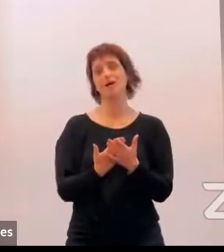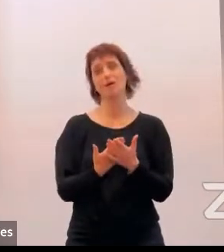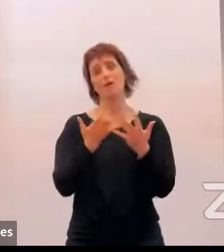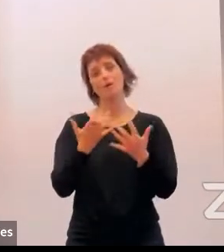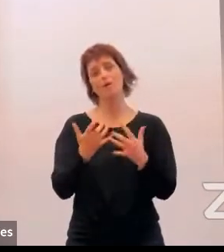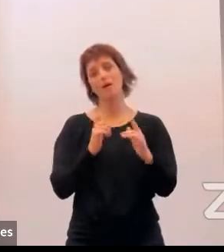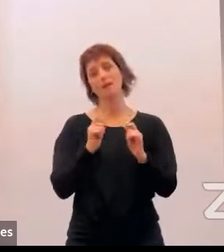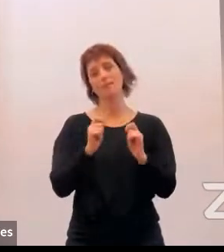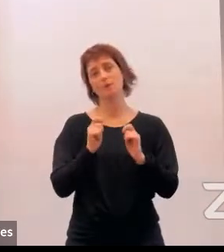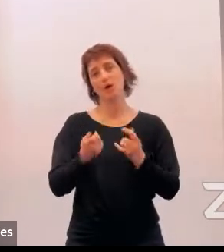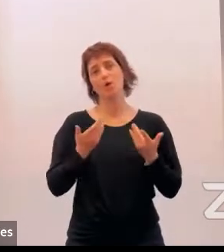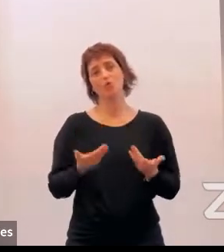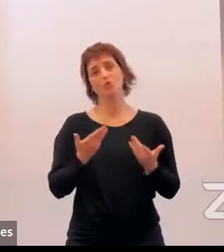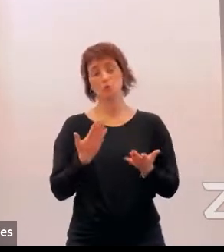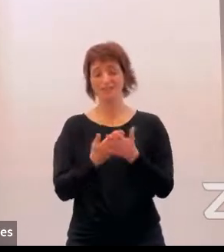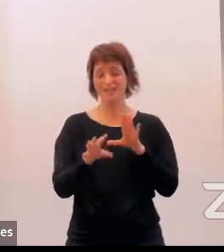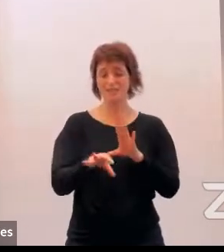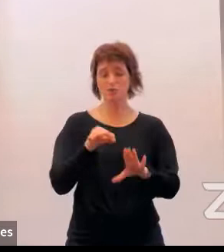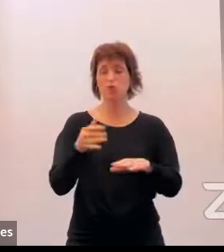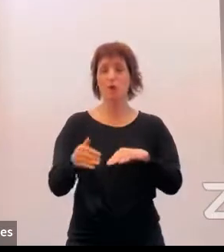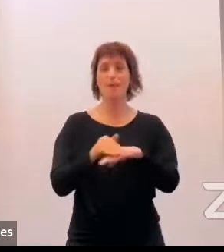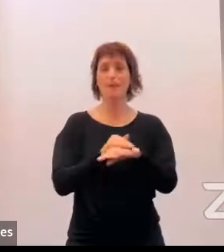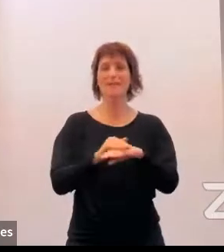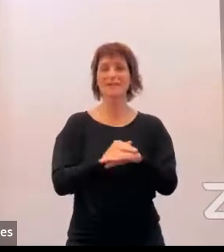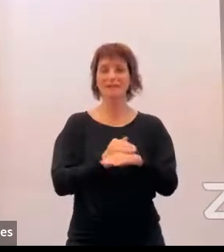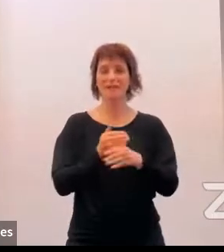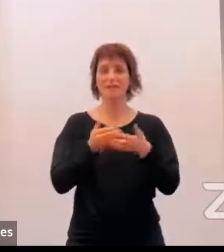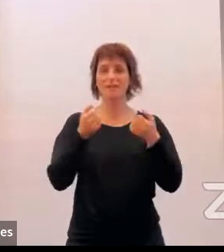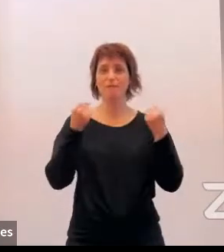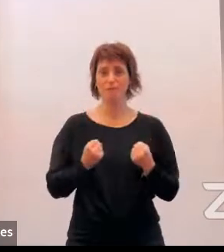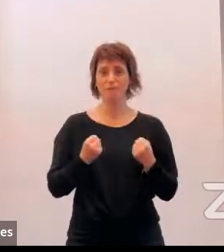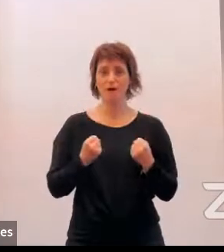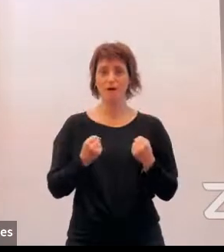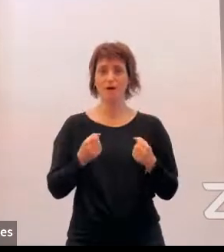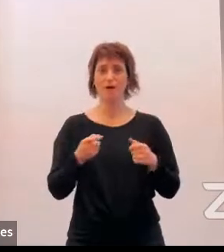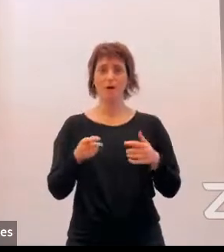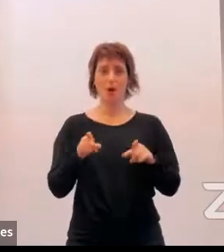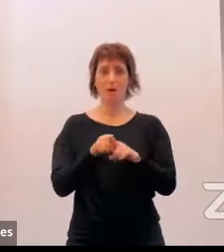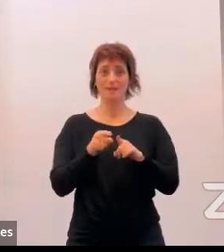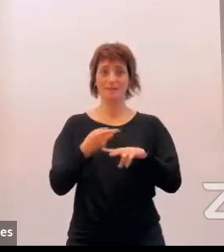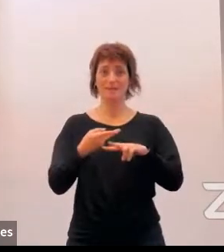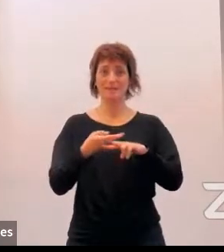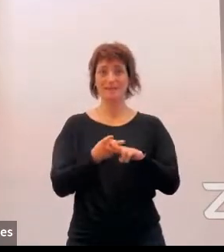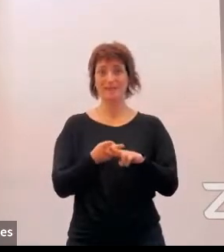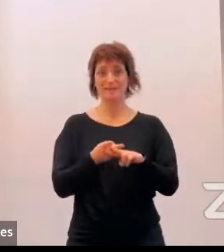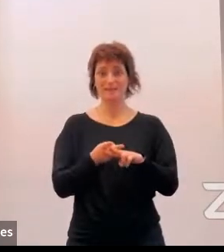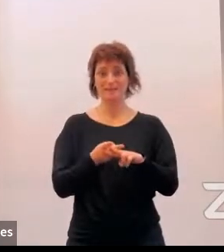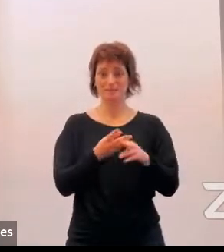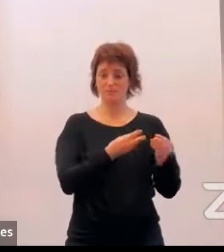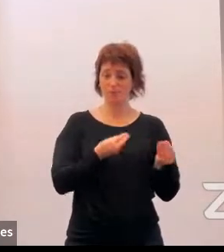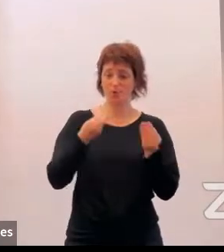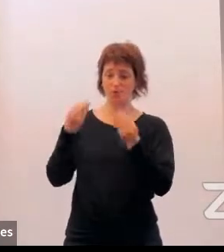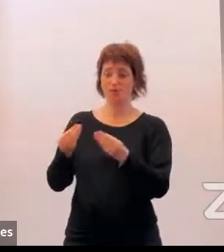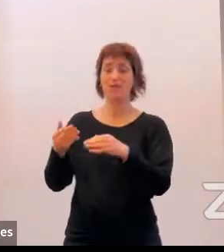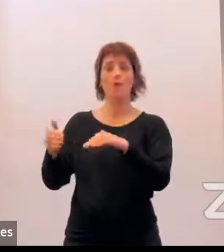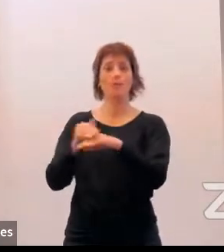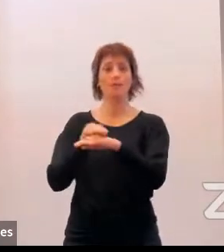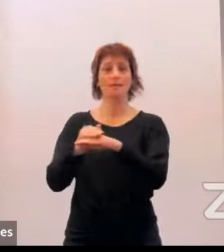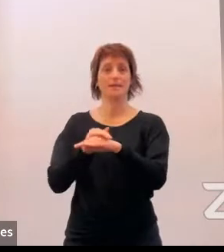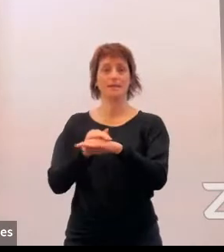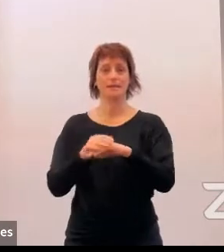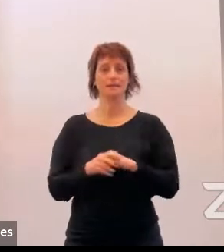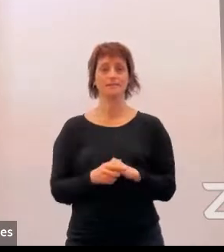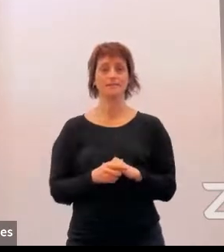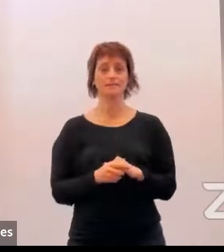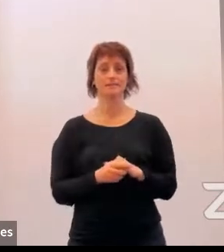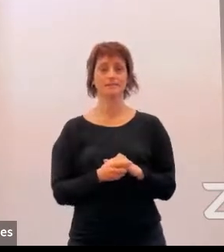à mon avis, un choix politique fort et un véritable outil au service des politiques éducatives au sens.